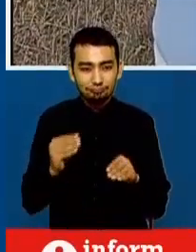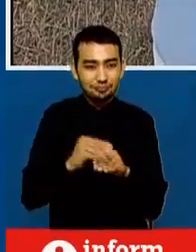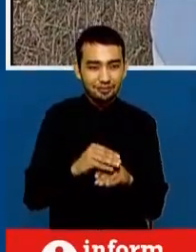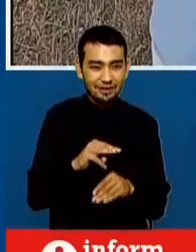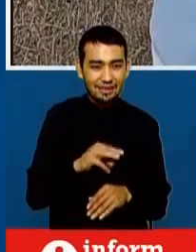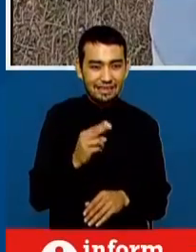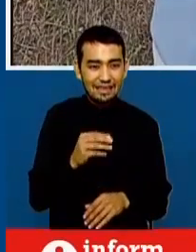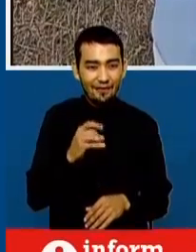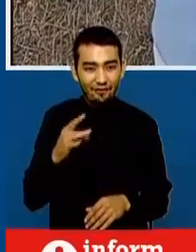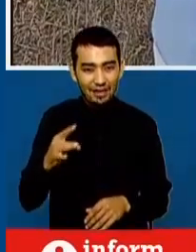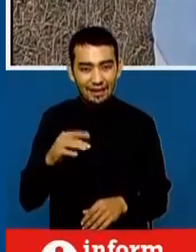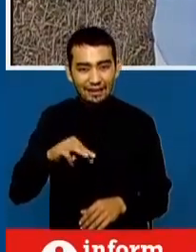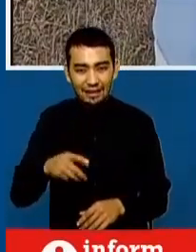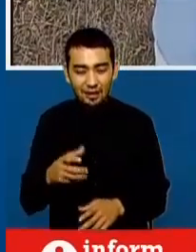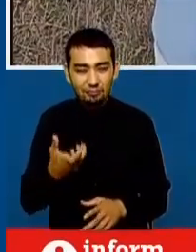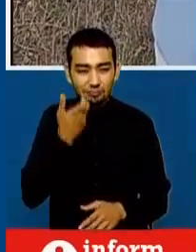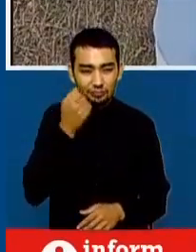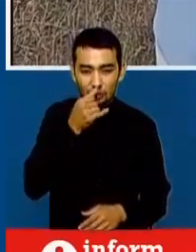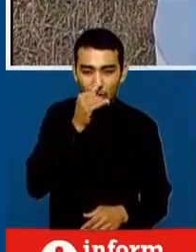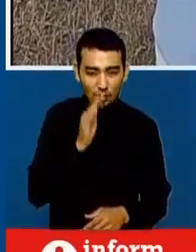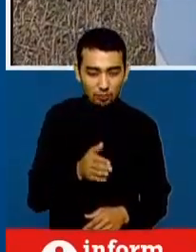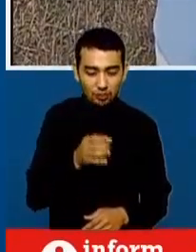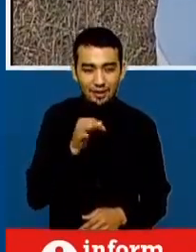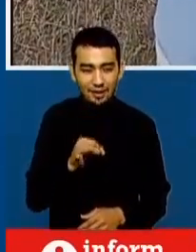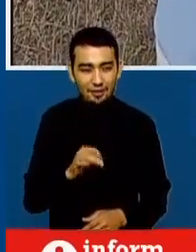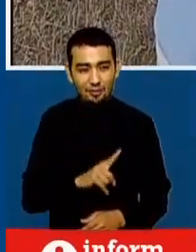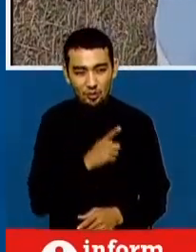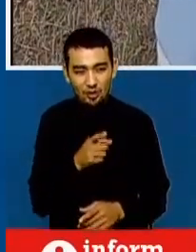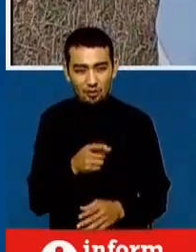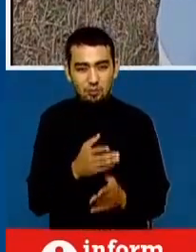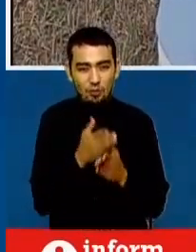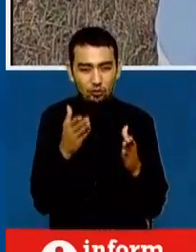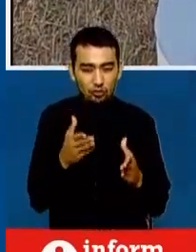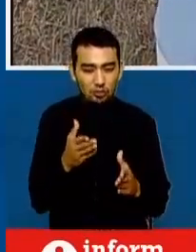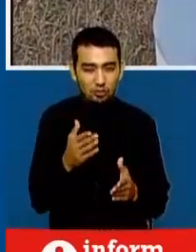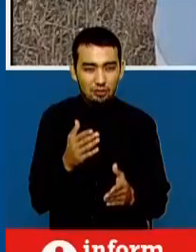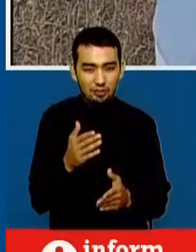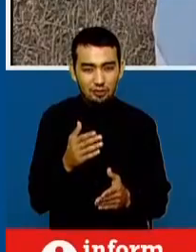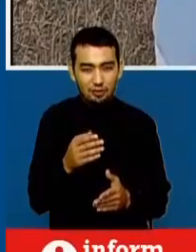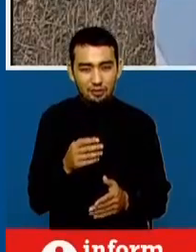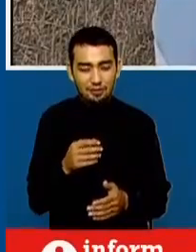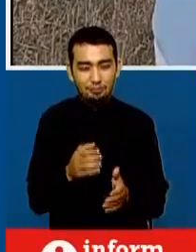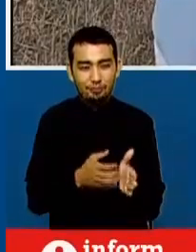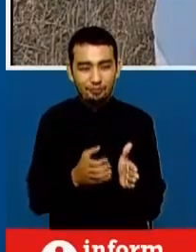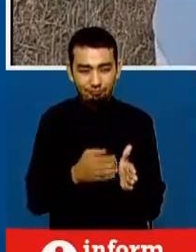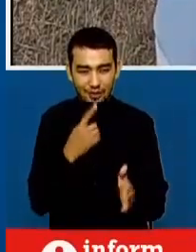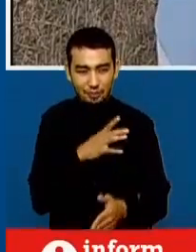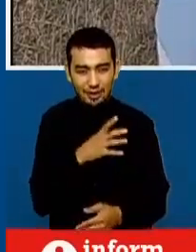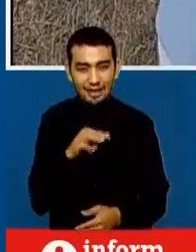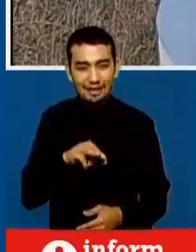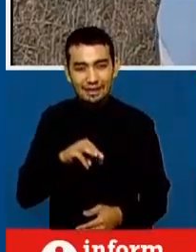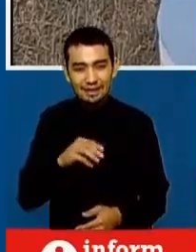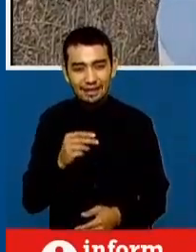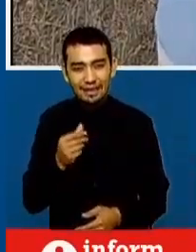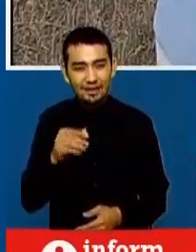цифрового тенге будет невозможно, и это эксперты считают большим упущением. Ведь это означает, что цифровые деньги не